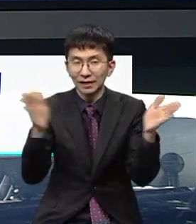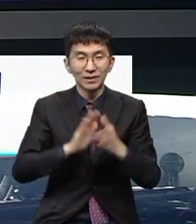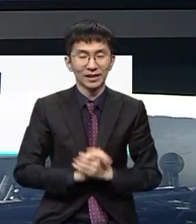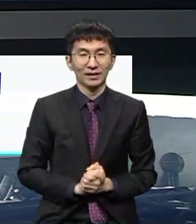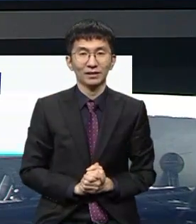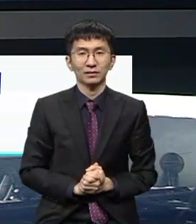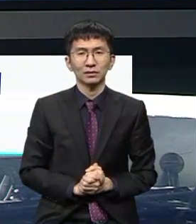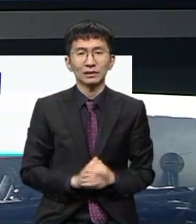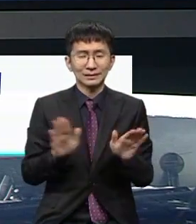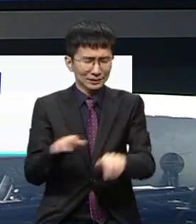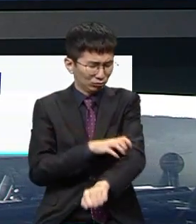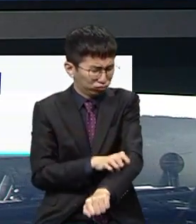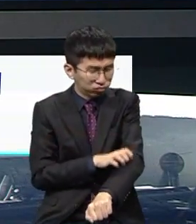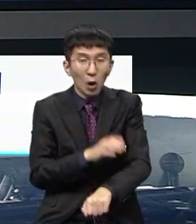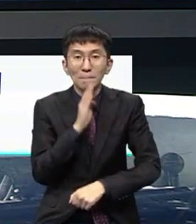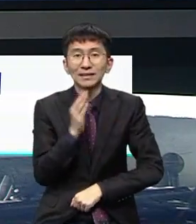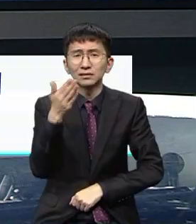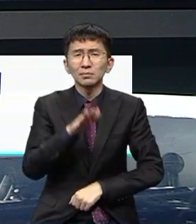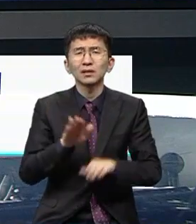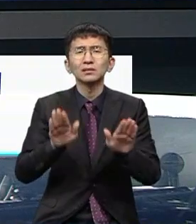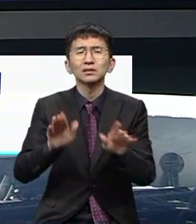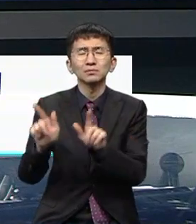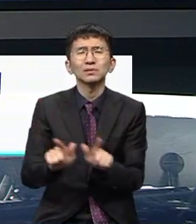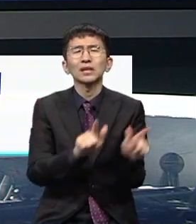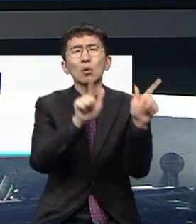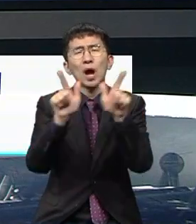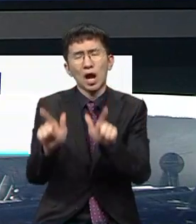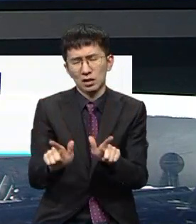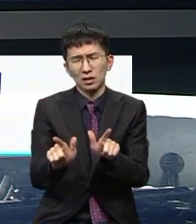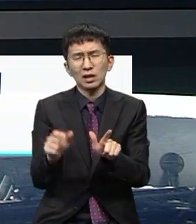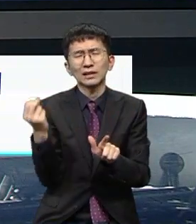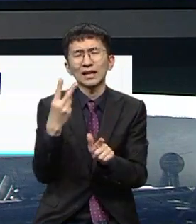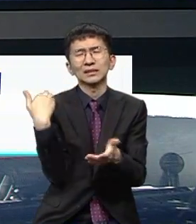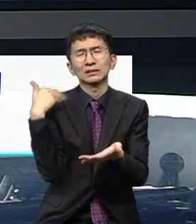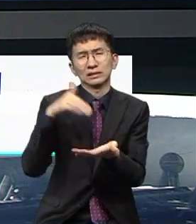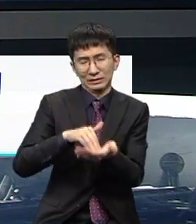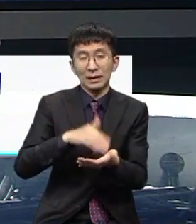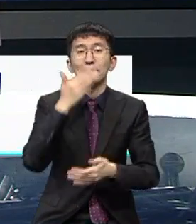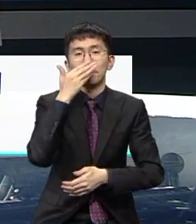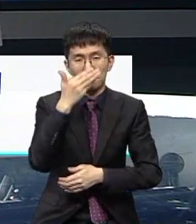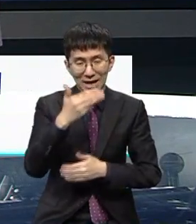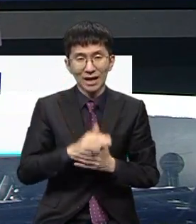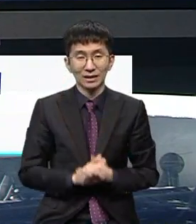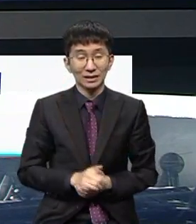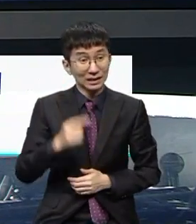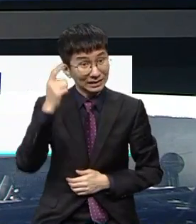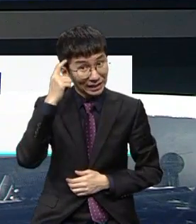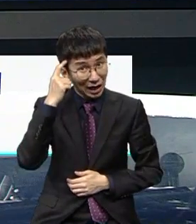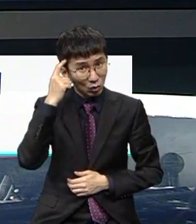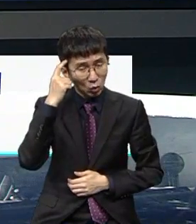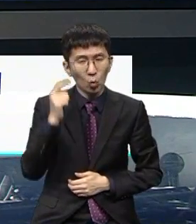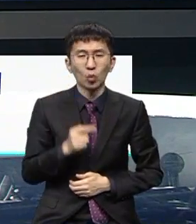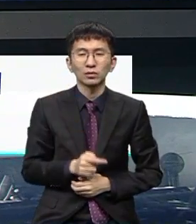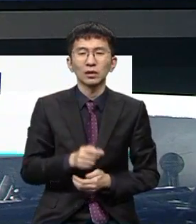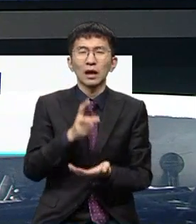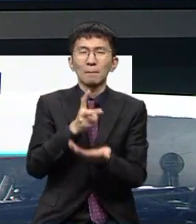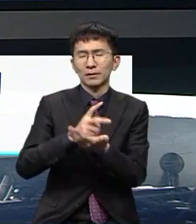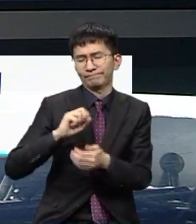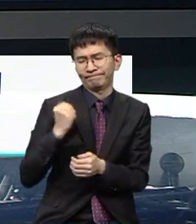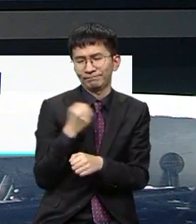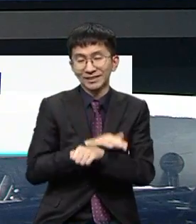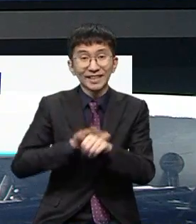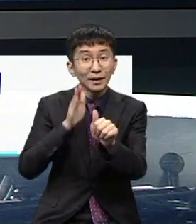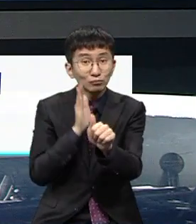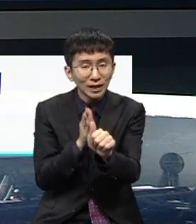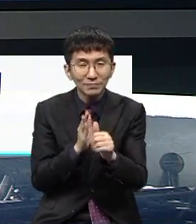시행됩니다. 당장은 불편하더라도 그렇게 해야 우리 일상을 되찾을 수 있다는 마음으로 방역수칙 잘 지켜주시기